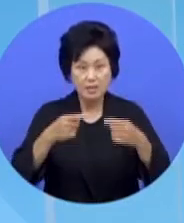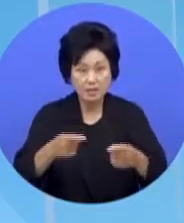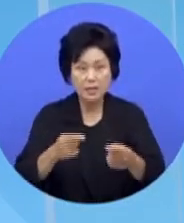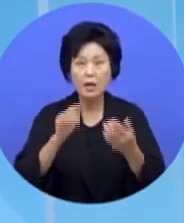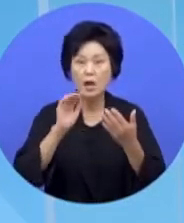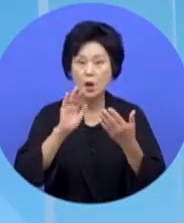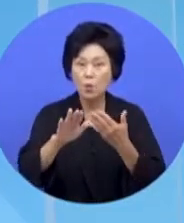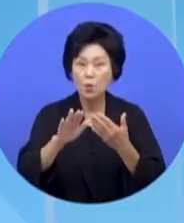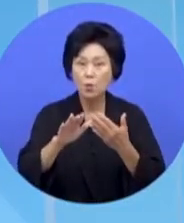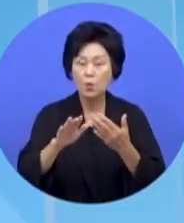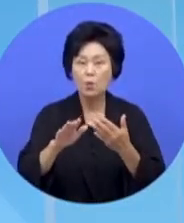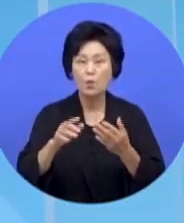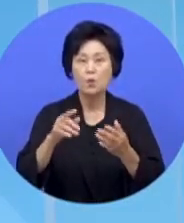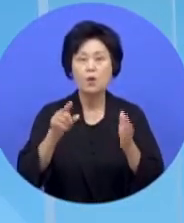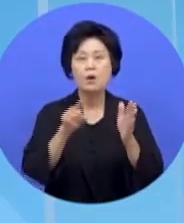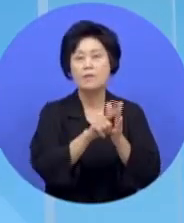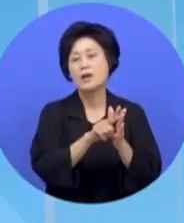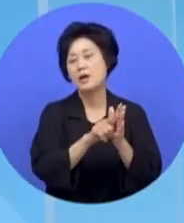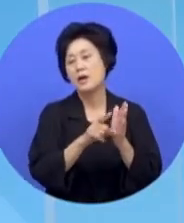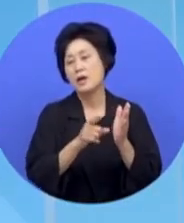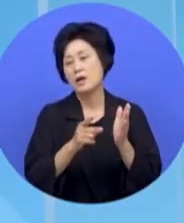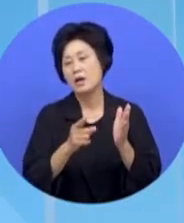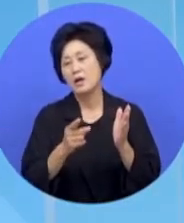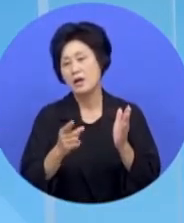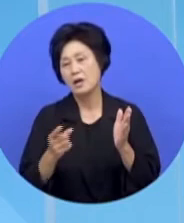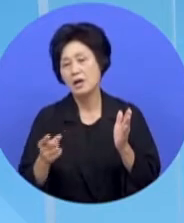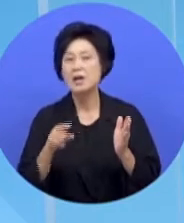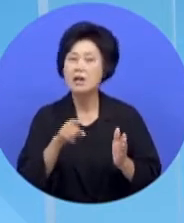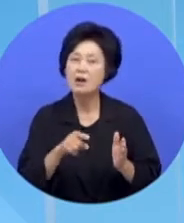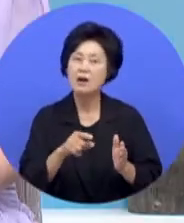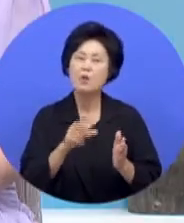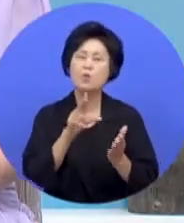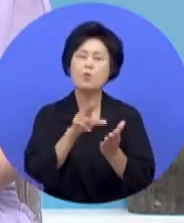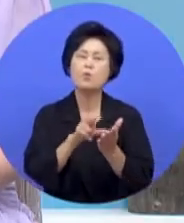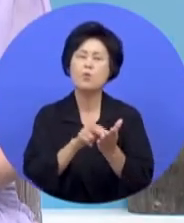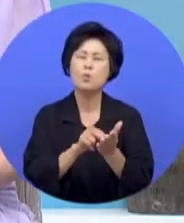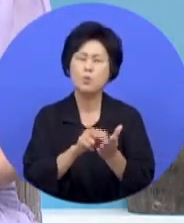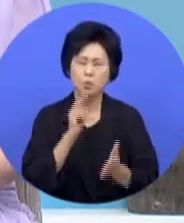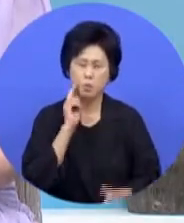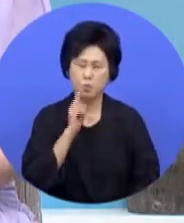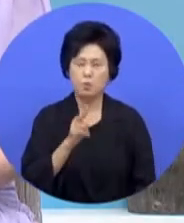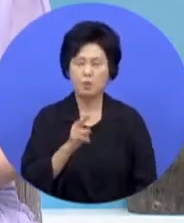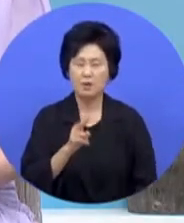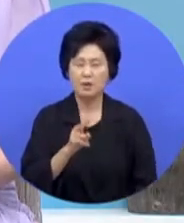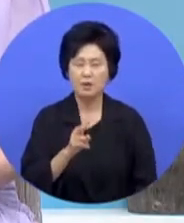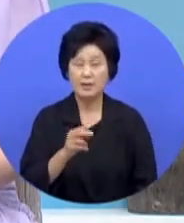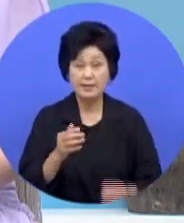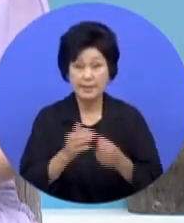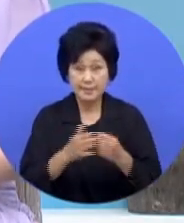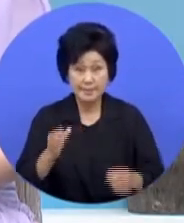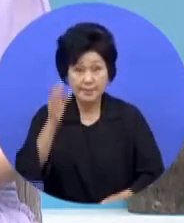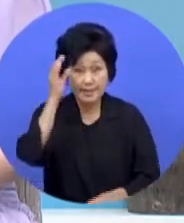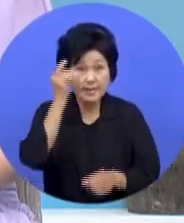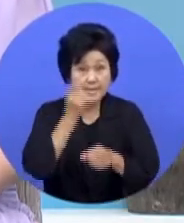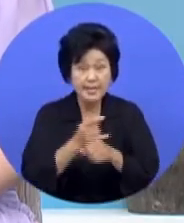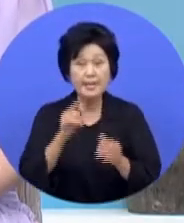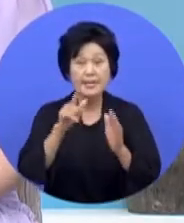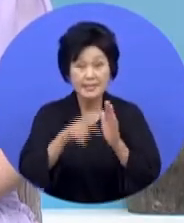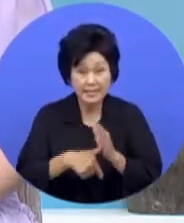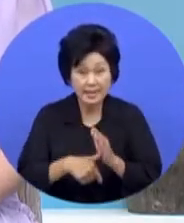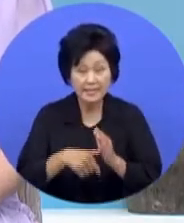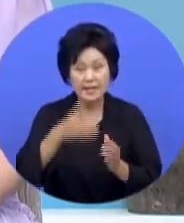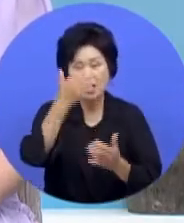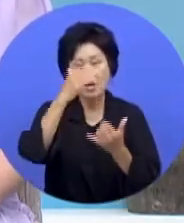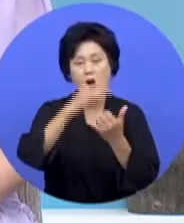네. 교회에 안 나오고 떨어지네. 이게 참 문제가 있는 거거든요. 네. 자, 그래서 기대해 이 시간에는 다음